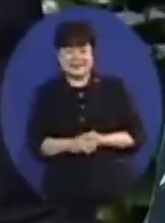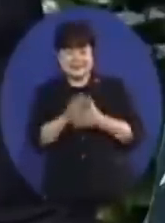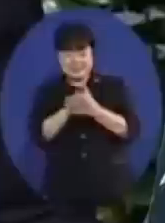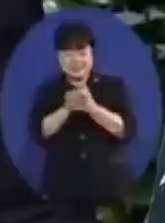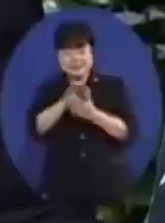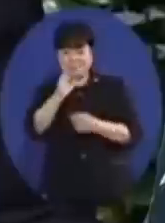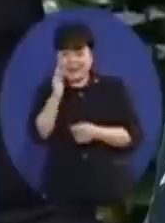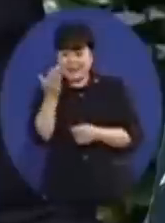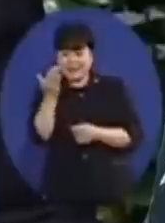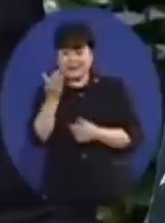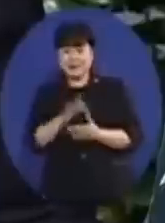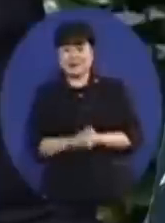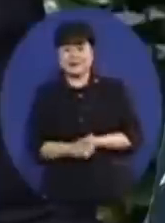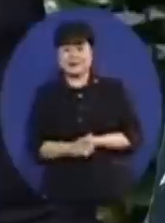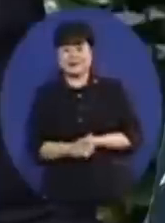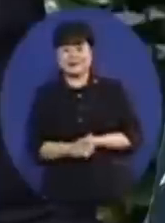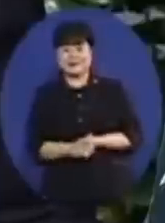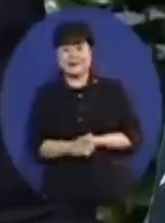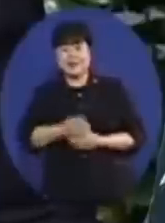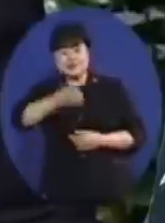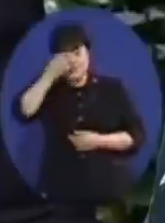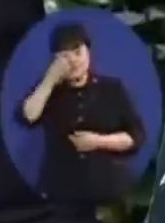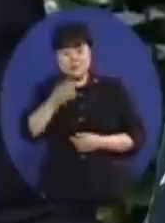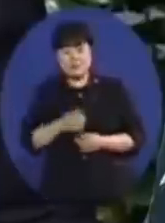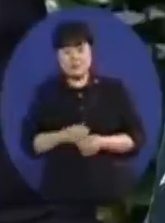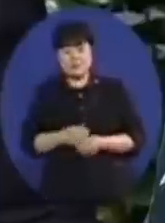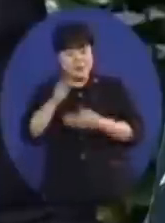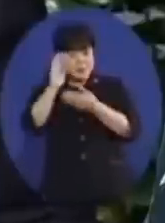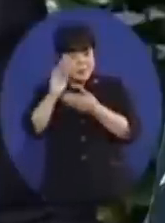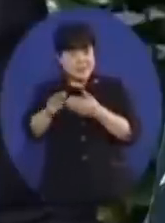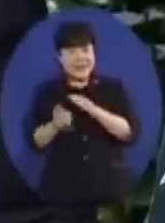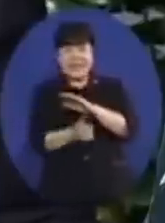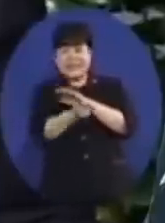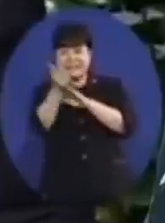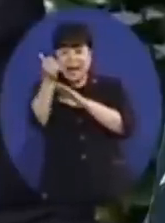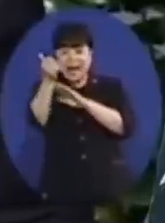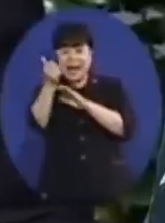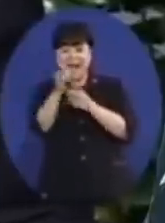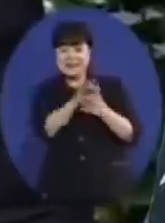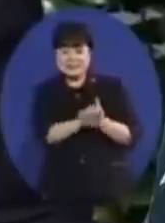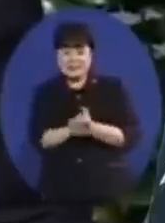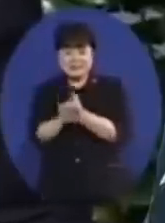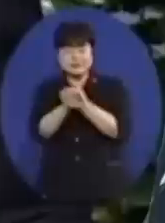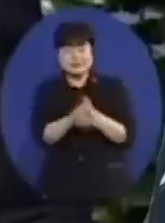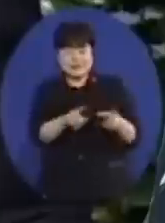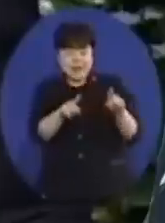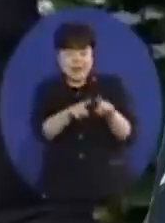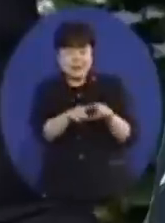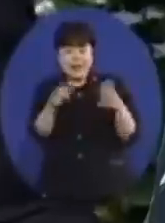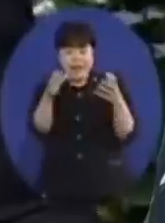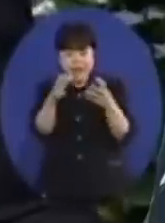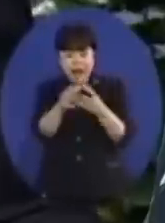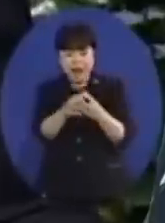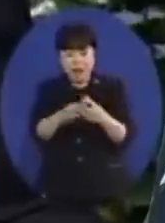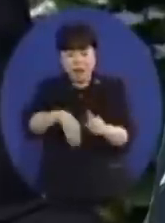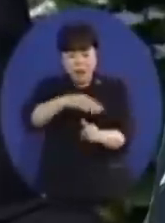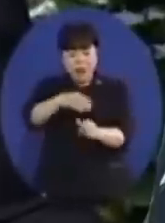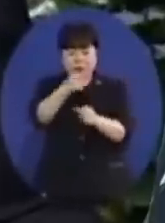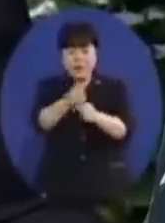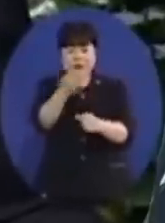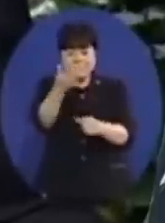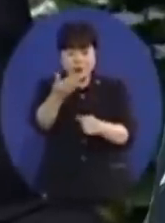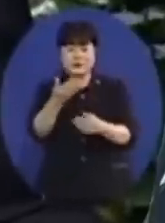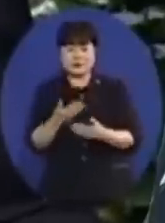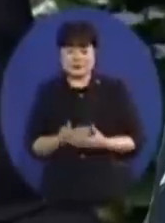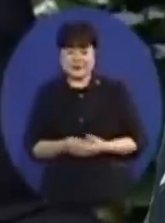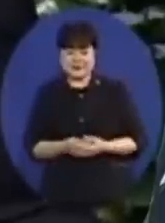친구가 되었습니다 꿈과 미래와 희망이 그와 합쳐서 그런 환경을 만들어